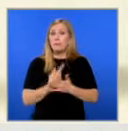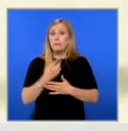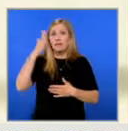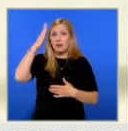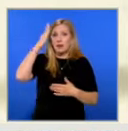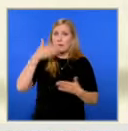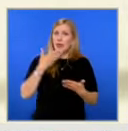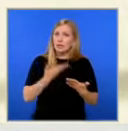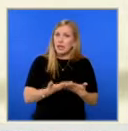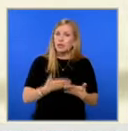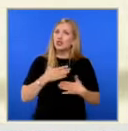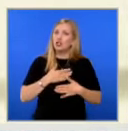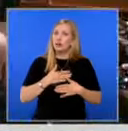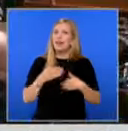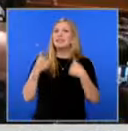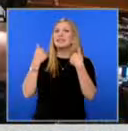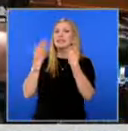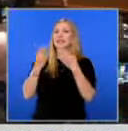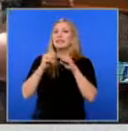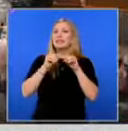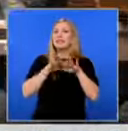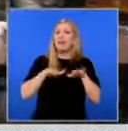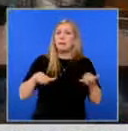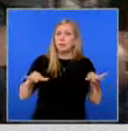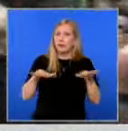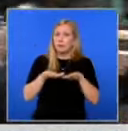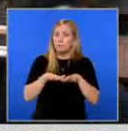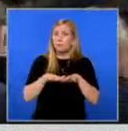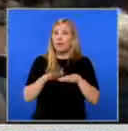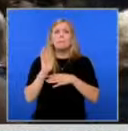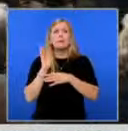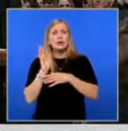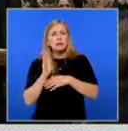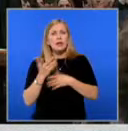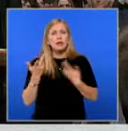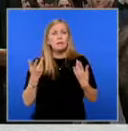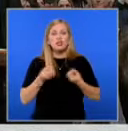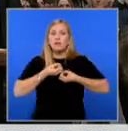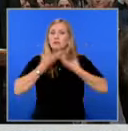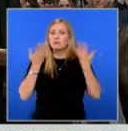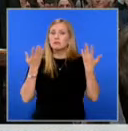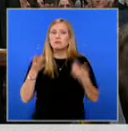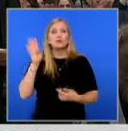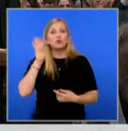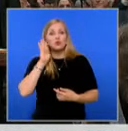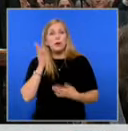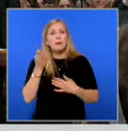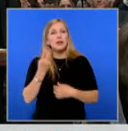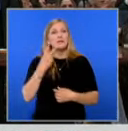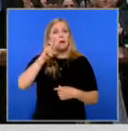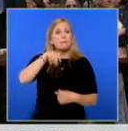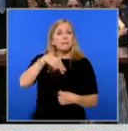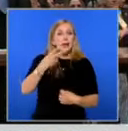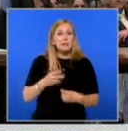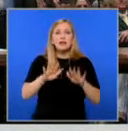призна наличието на извънземни презентацията в мексиканския конгрес беше вдъхновена от изслушването преди два месеца в